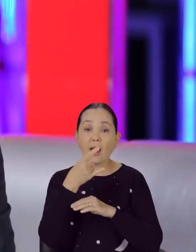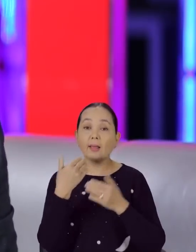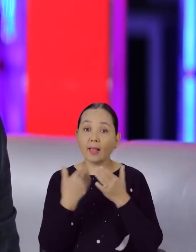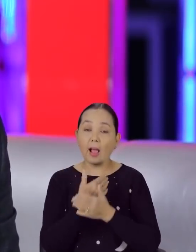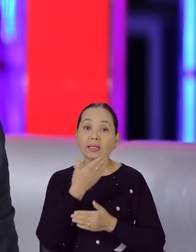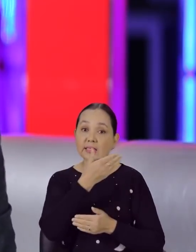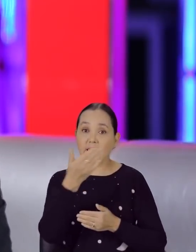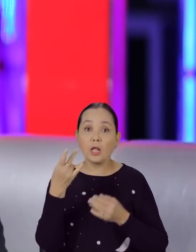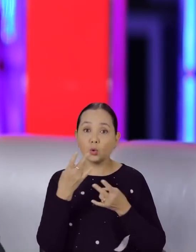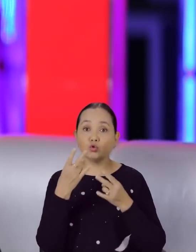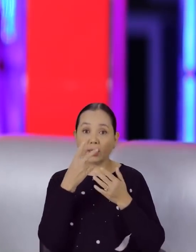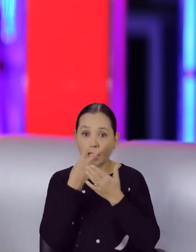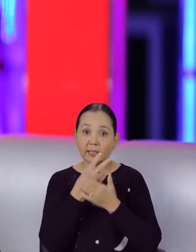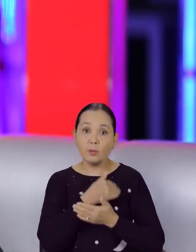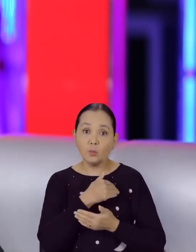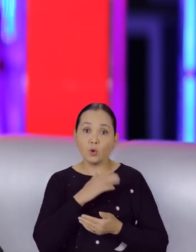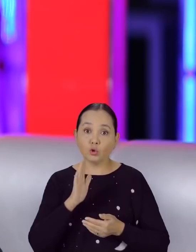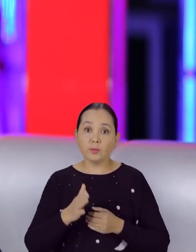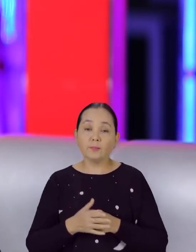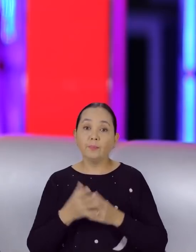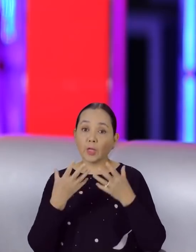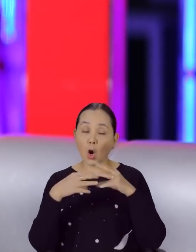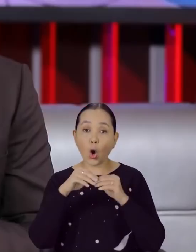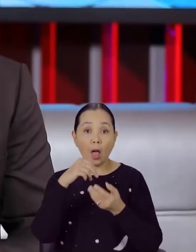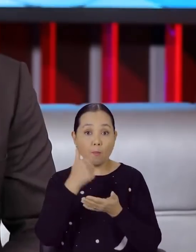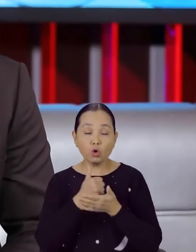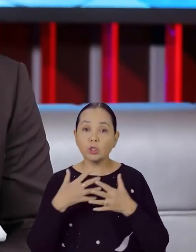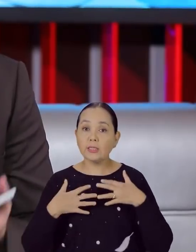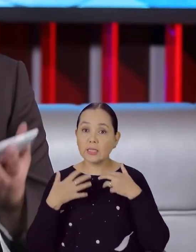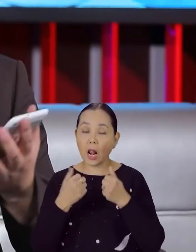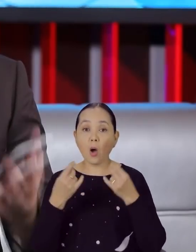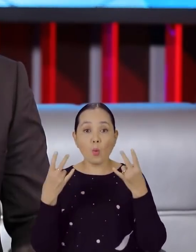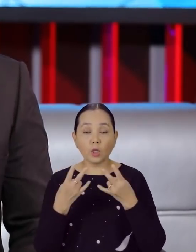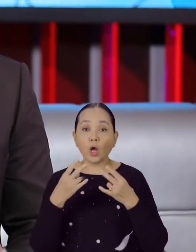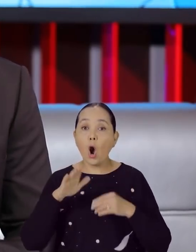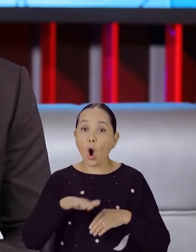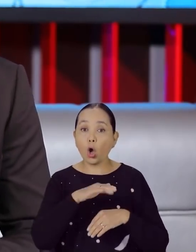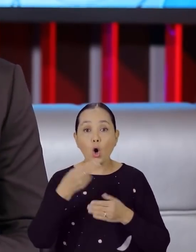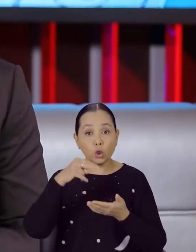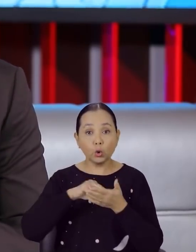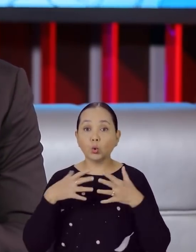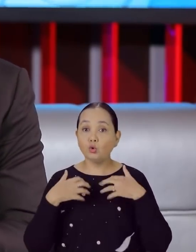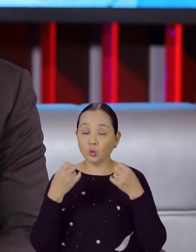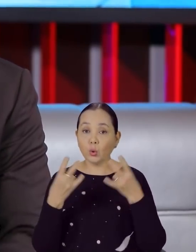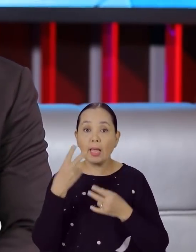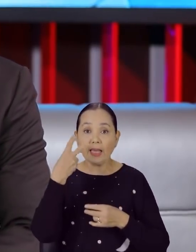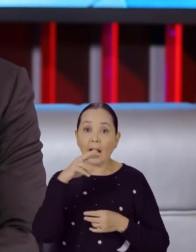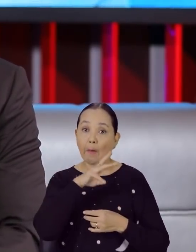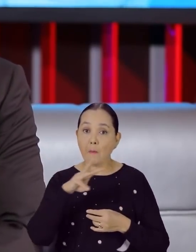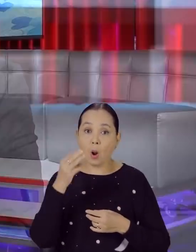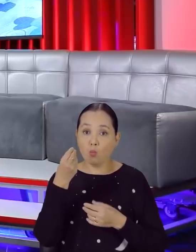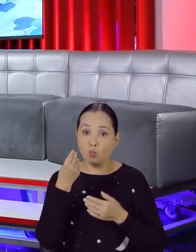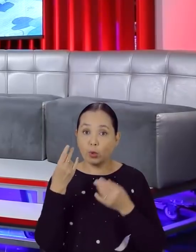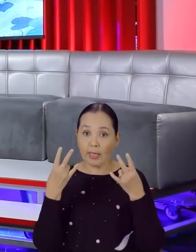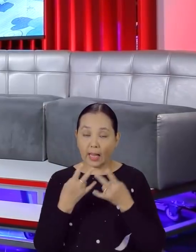yana sizlar uchun taqdim etmoqchimiz. Oila boshining salomatligi uchun, oyoqqa turishi uchun 20 million so'm